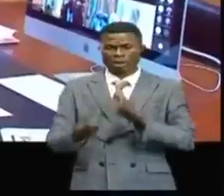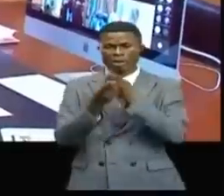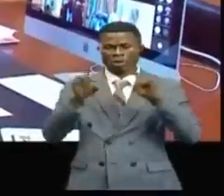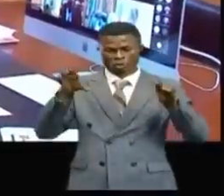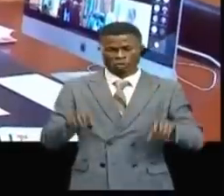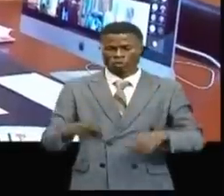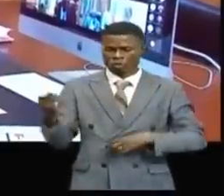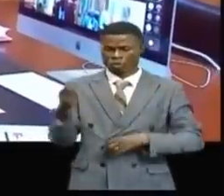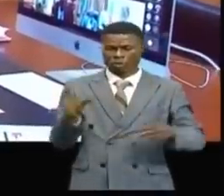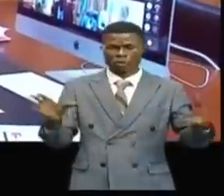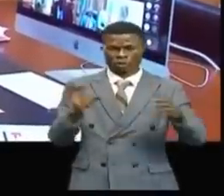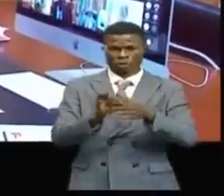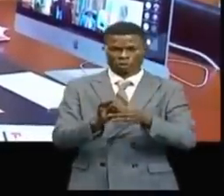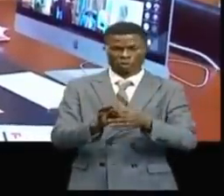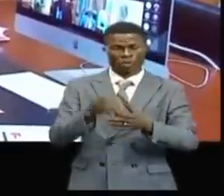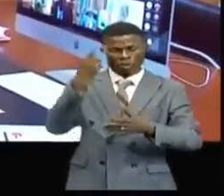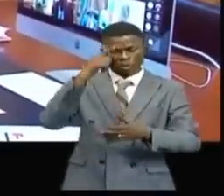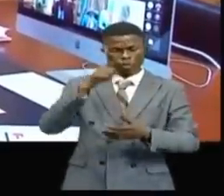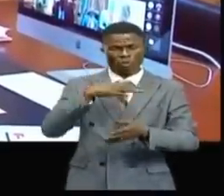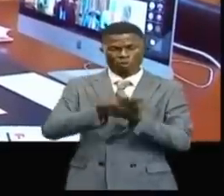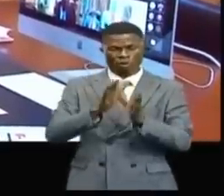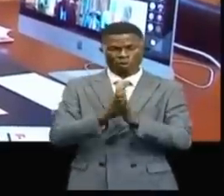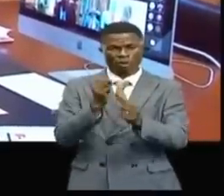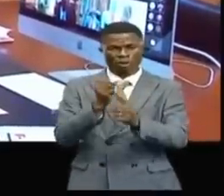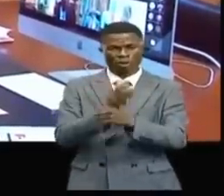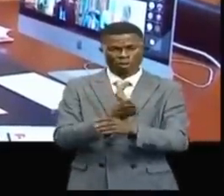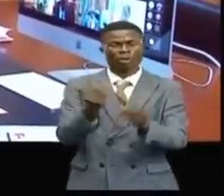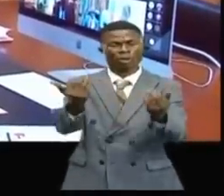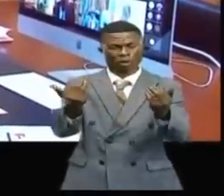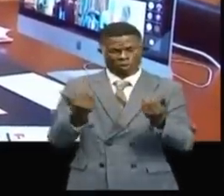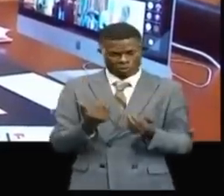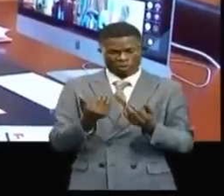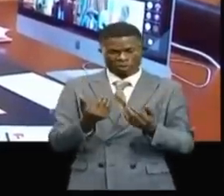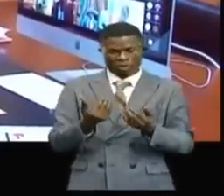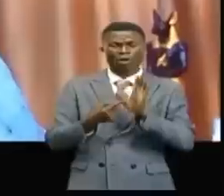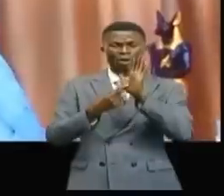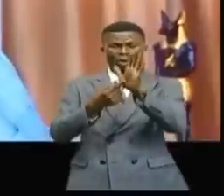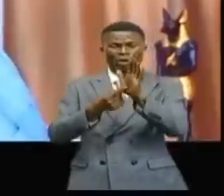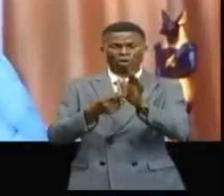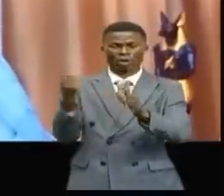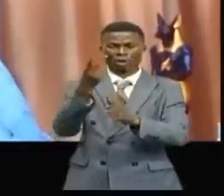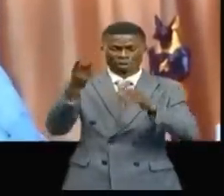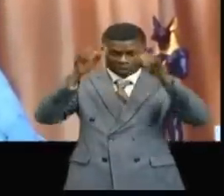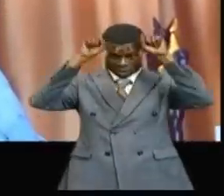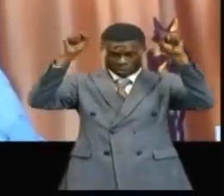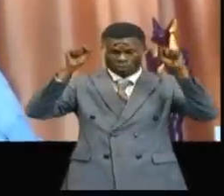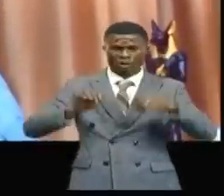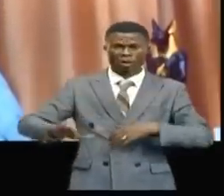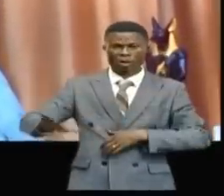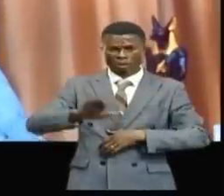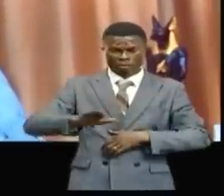démocratique du Congo, en vue de matérialiser la volonté exprimée par les deux chefs d'État.